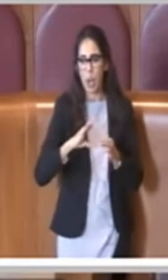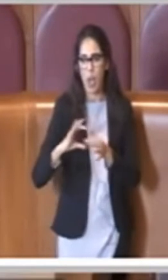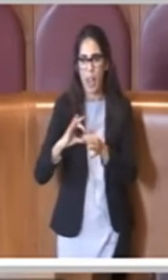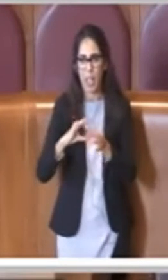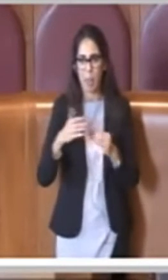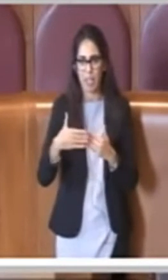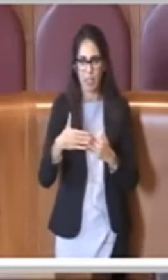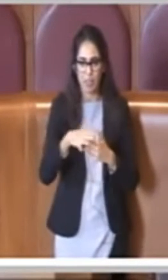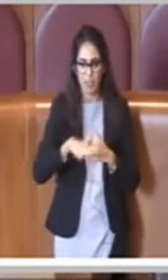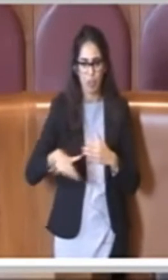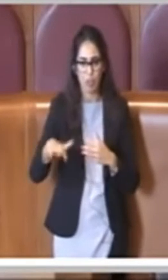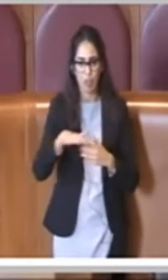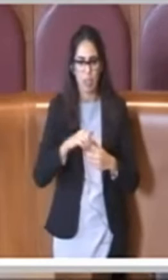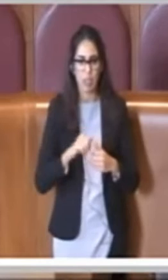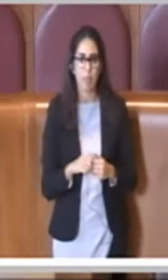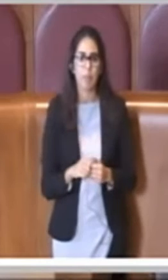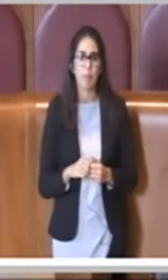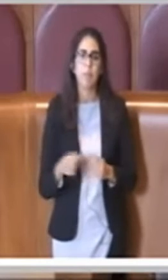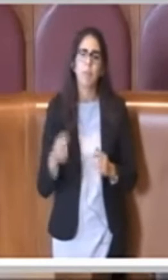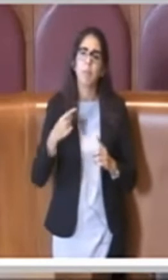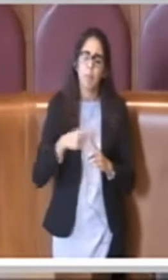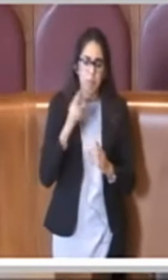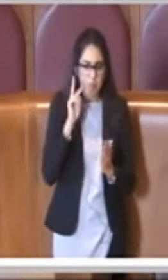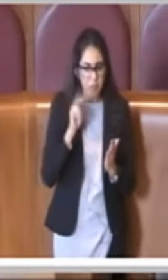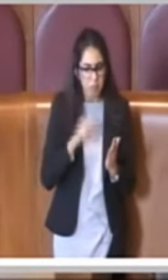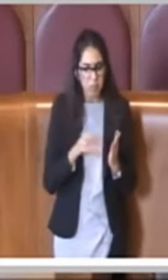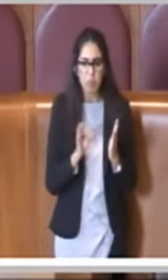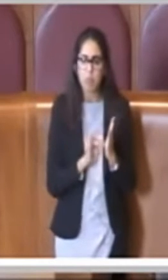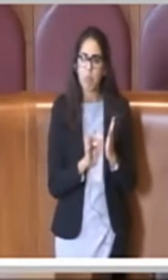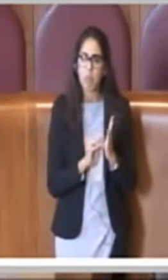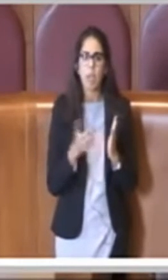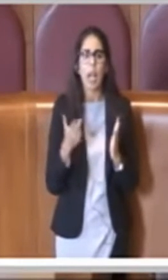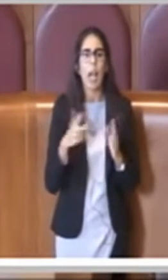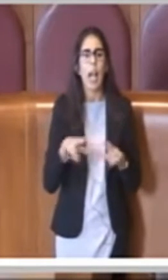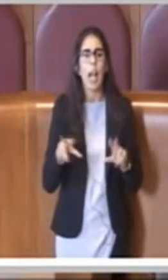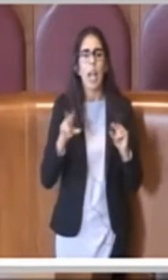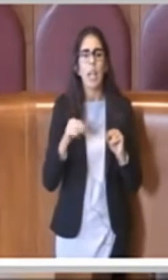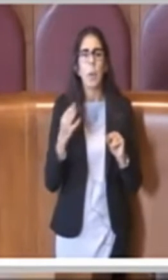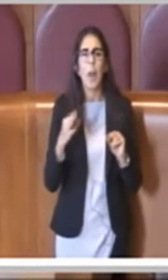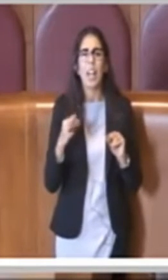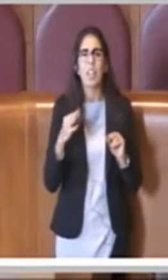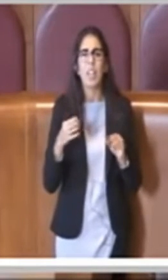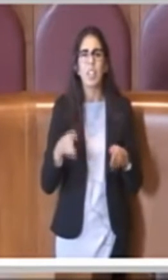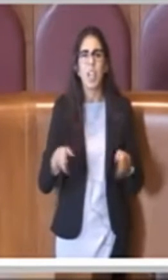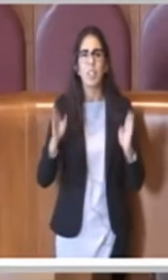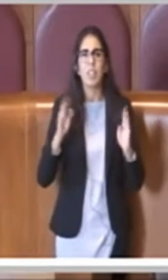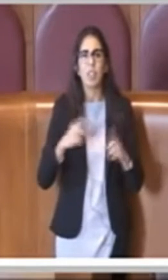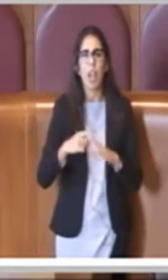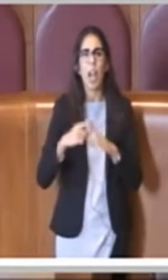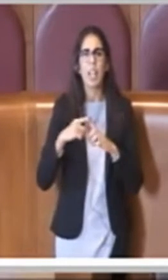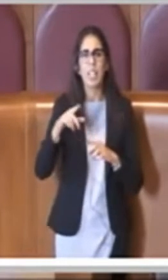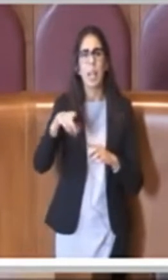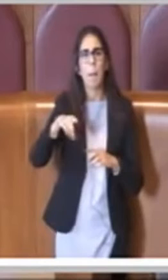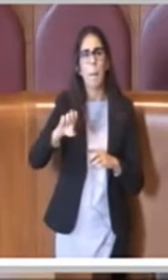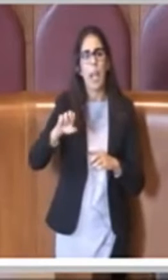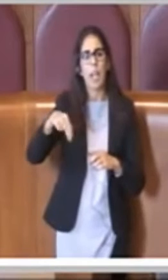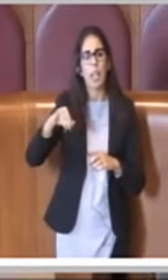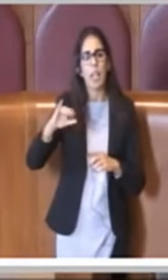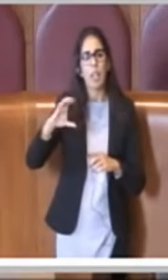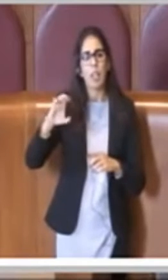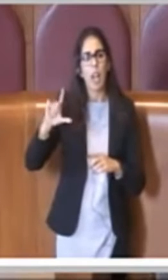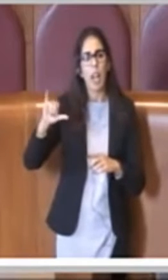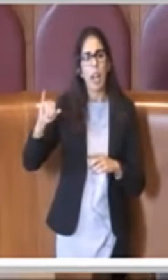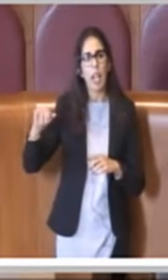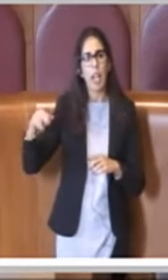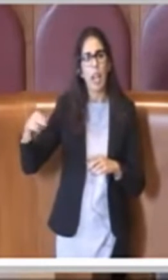c'è la riqualificazione, leggo, dell'edificio ex, cosiddetto ex Pennicillina. Sappiamo, noi almeno